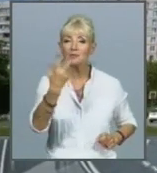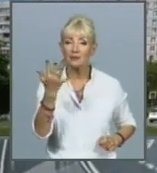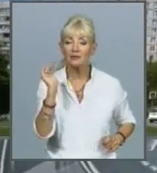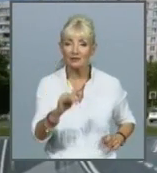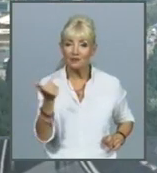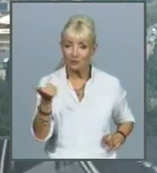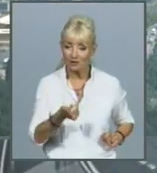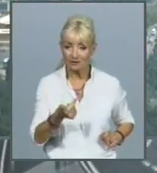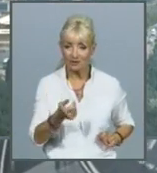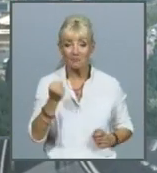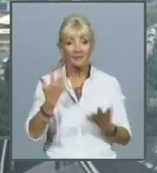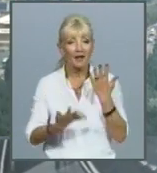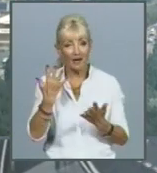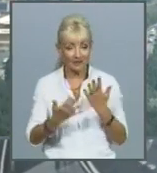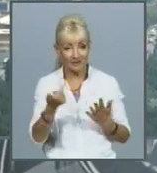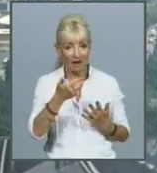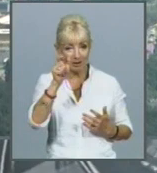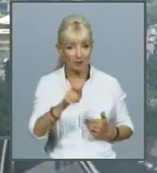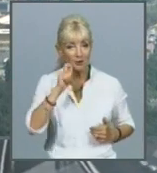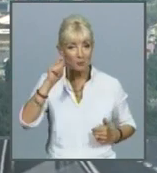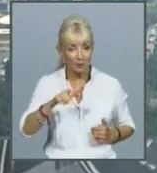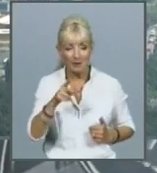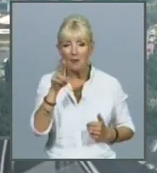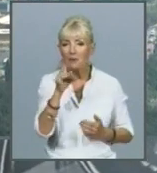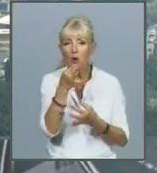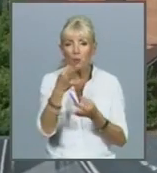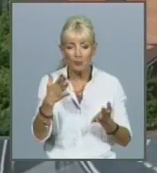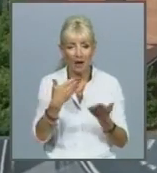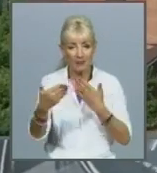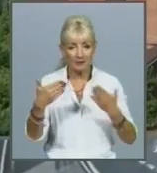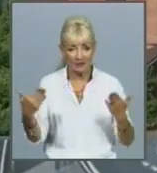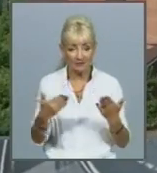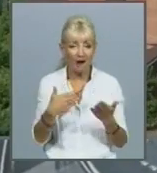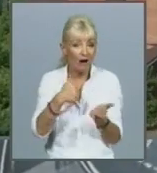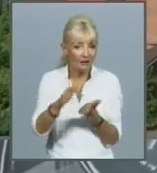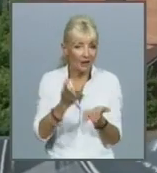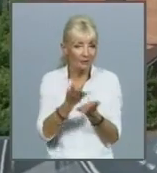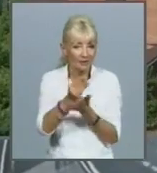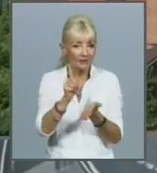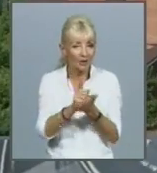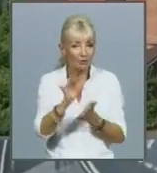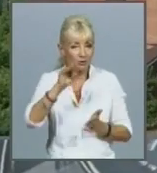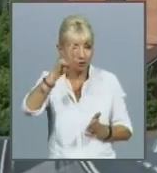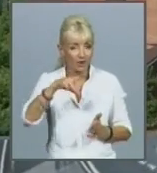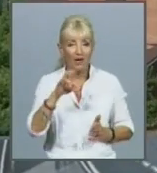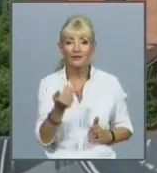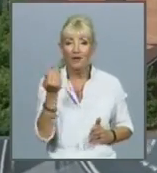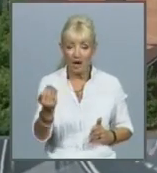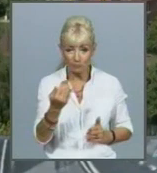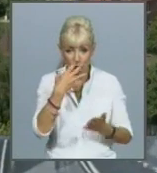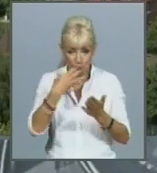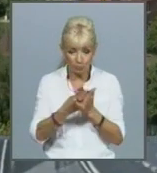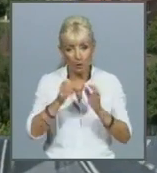тисяч гривень. А якщо громадянин України за будь-яких обставин відмовляється сплачувати податок і штраф, на його власність може